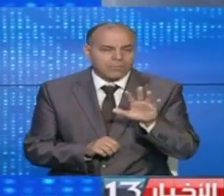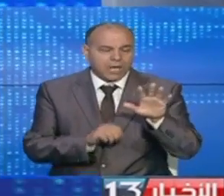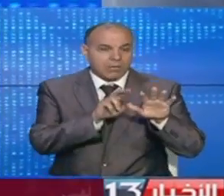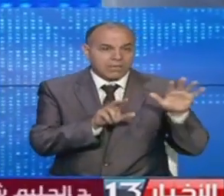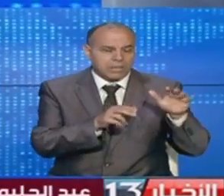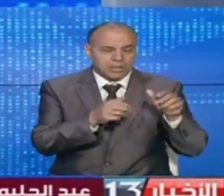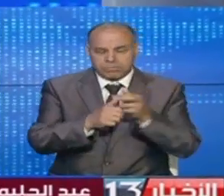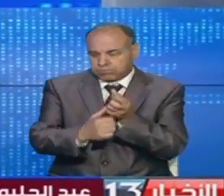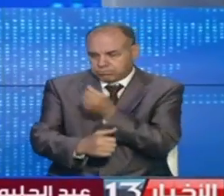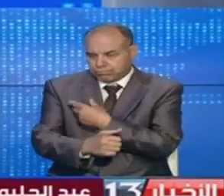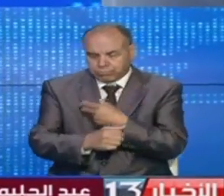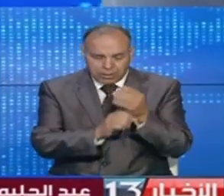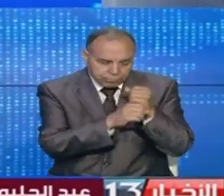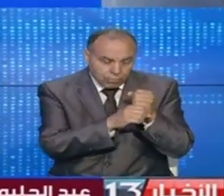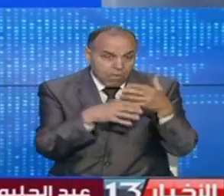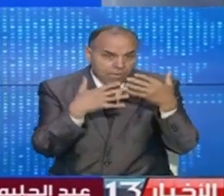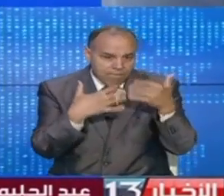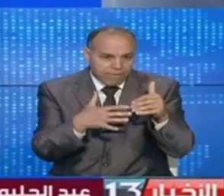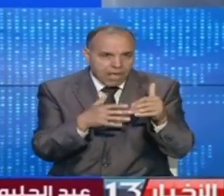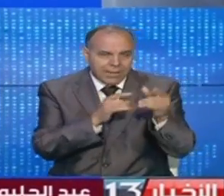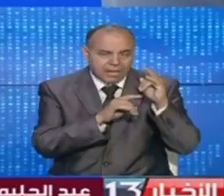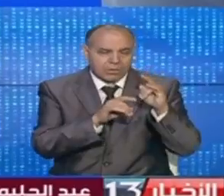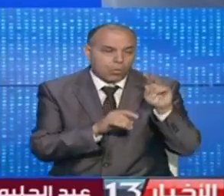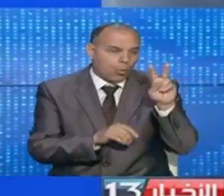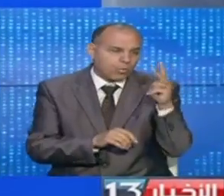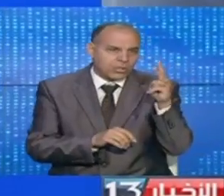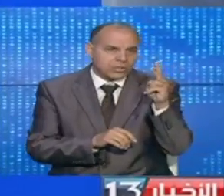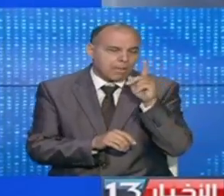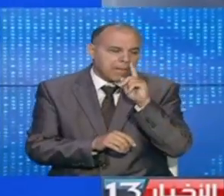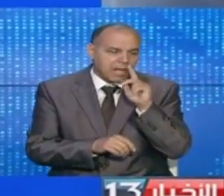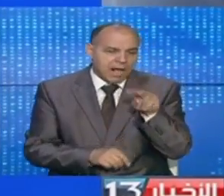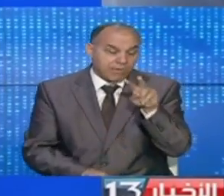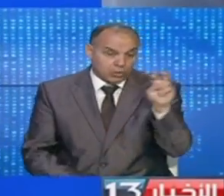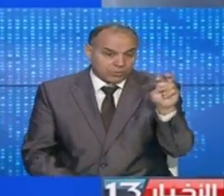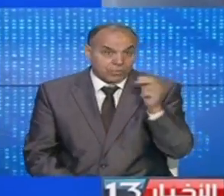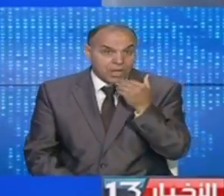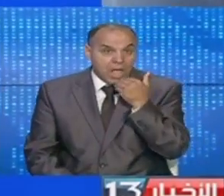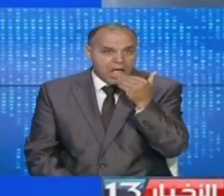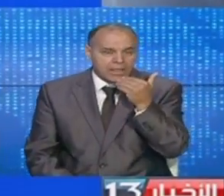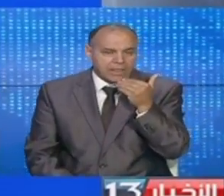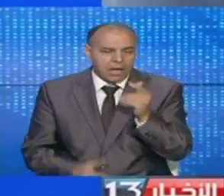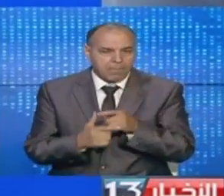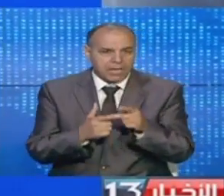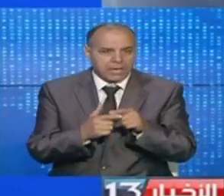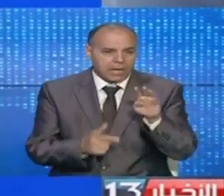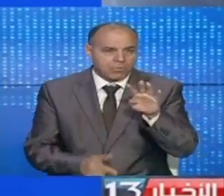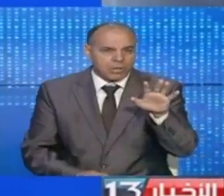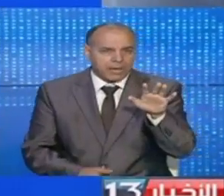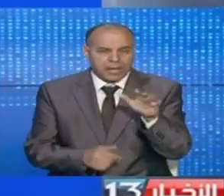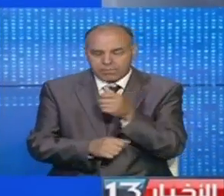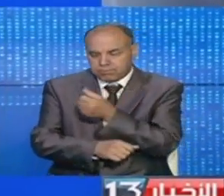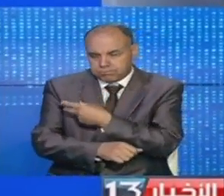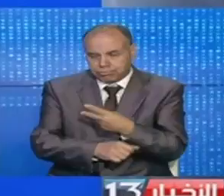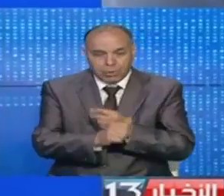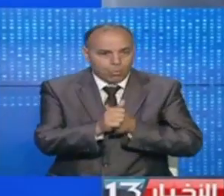1585 تحليلا مخبريا تم إجراؤها بتاريخ 21 من ماي 2020، من بينها 45 تحليلا في